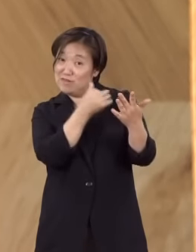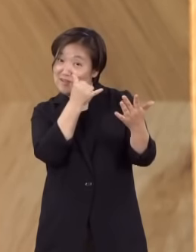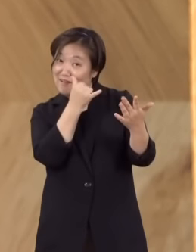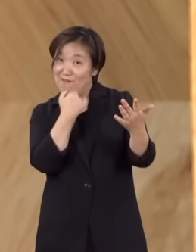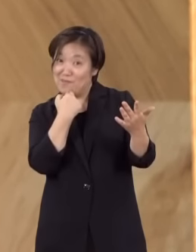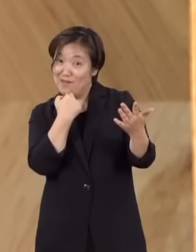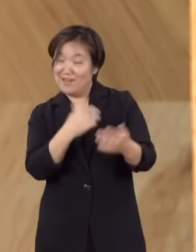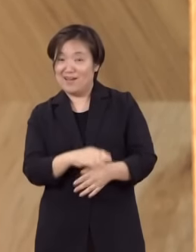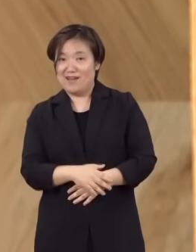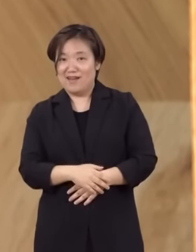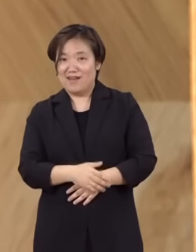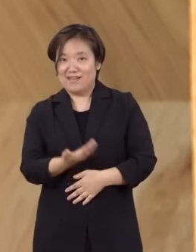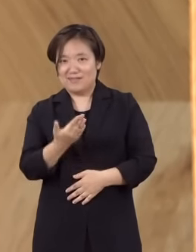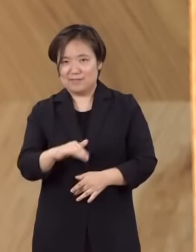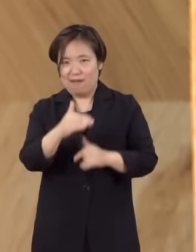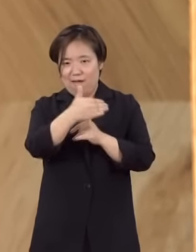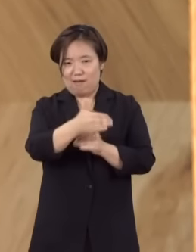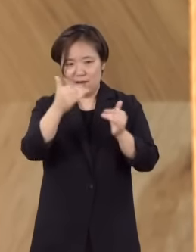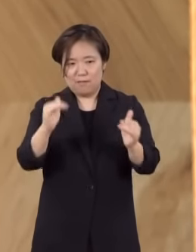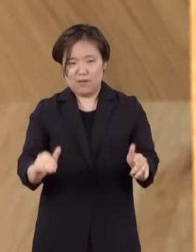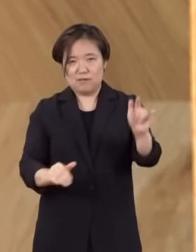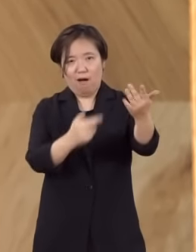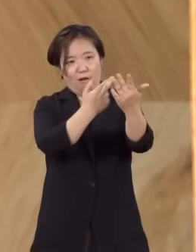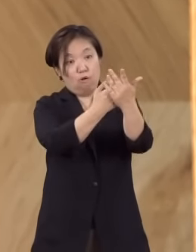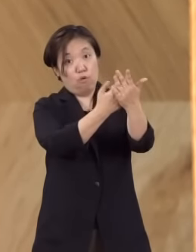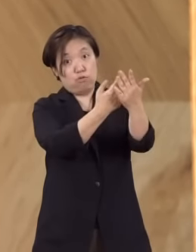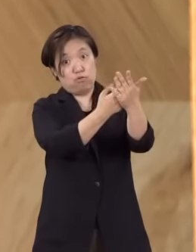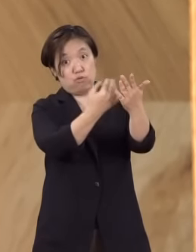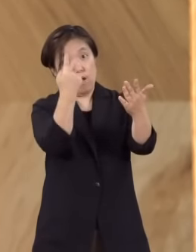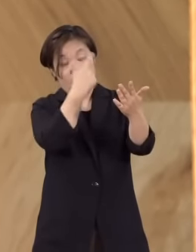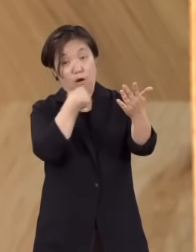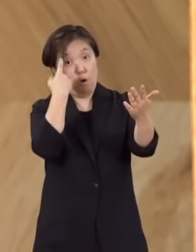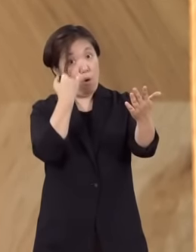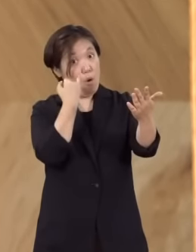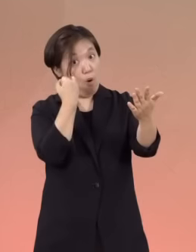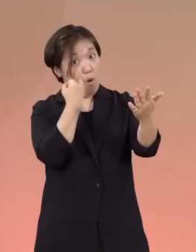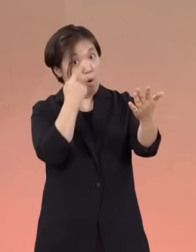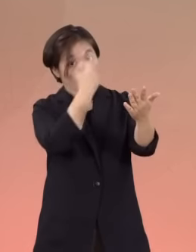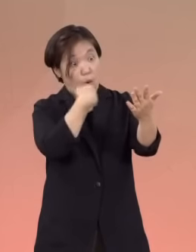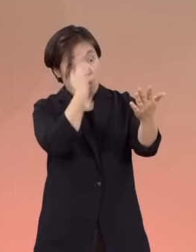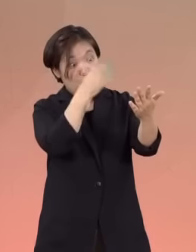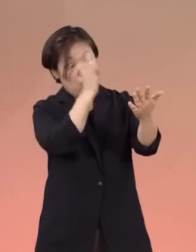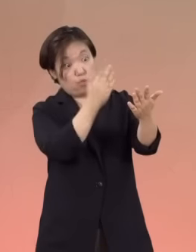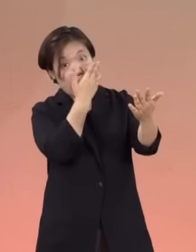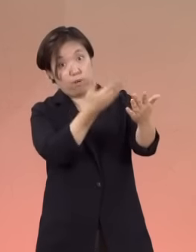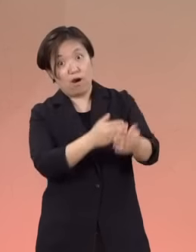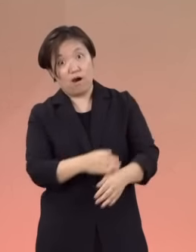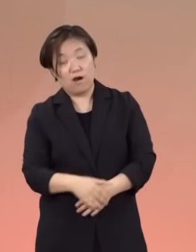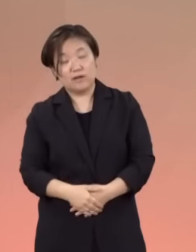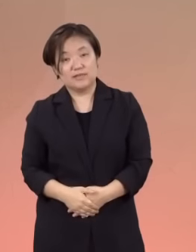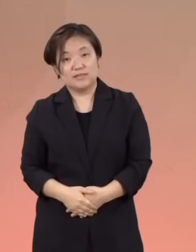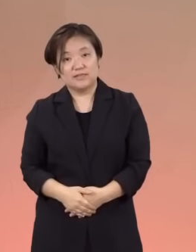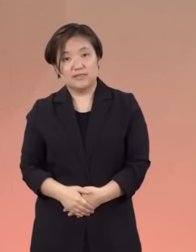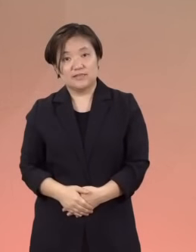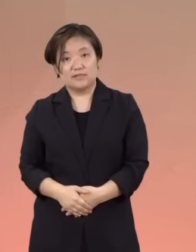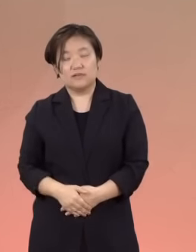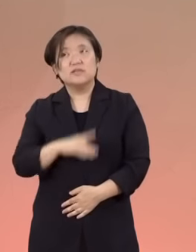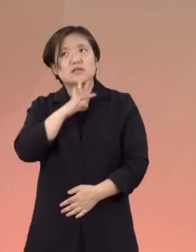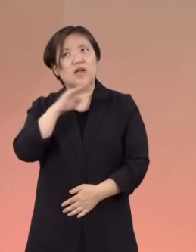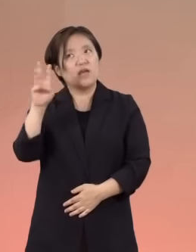엘리베이터 다친 눈에 그 여자 얼굴이 딱 비춰졌다 30대 중만